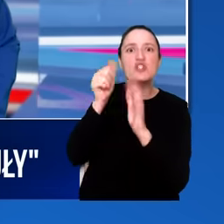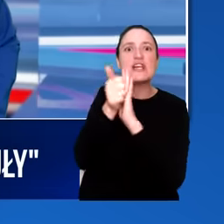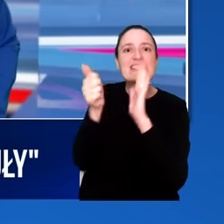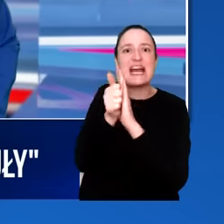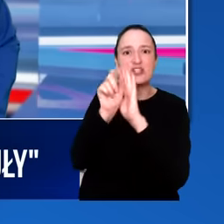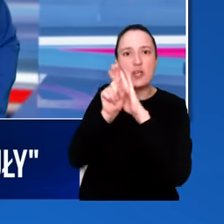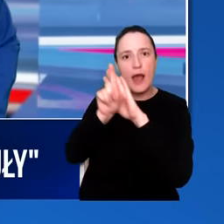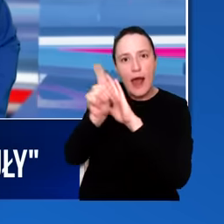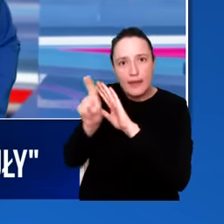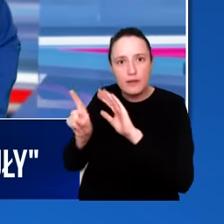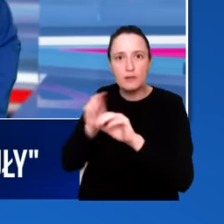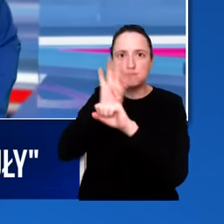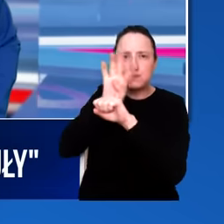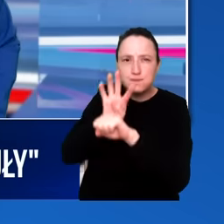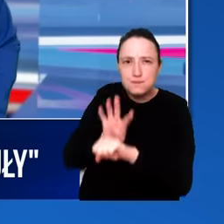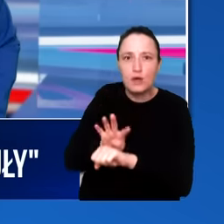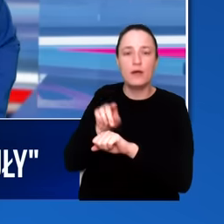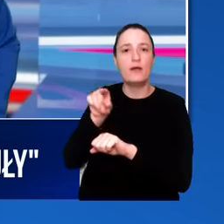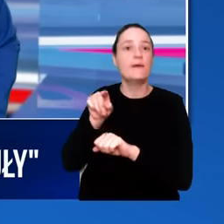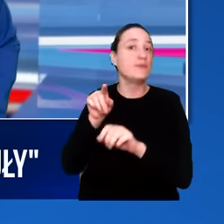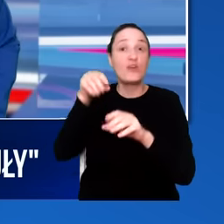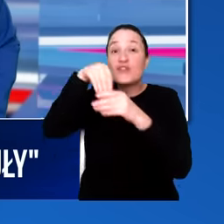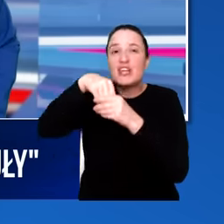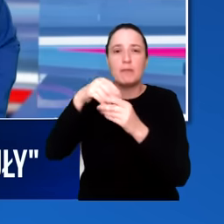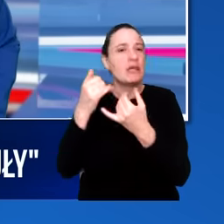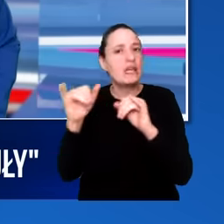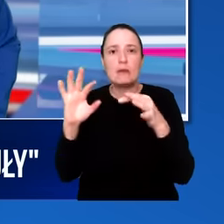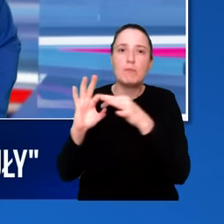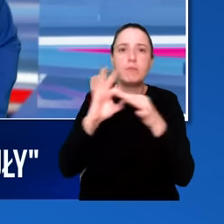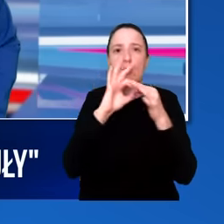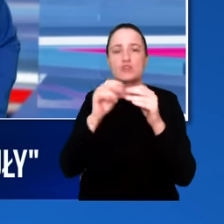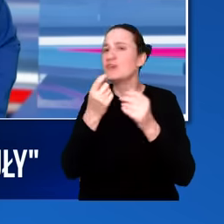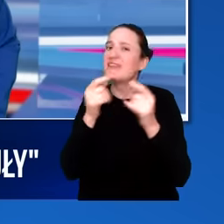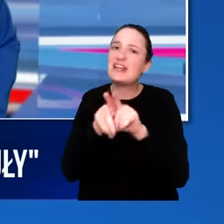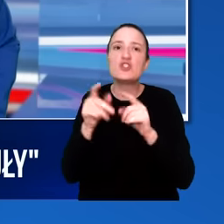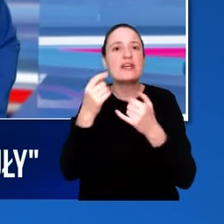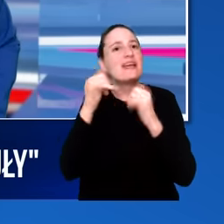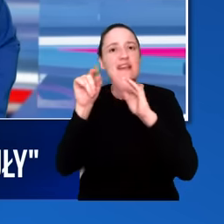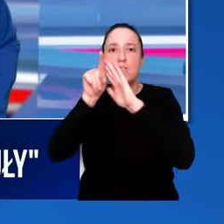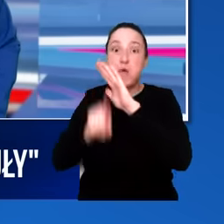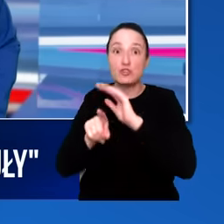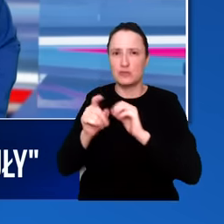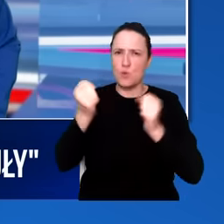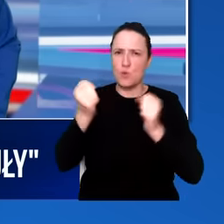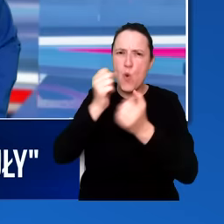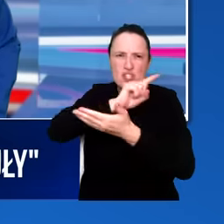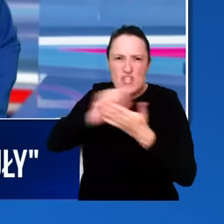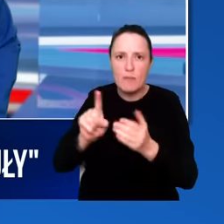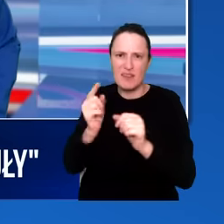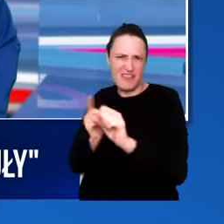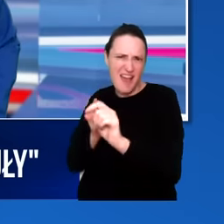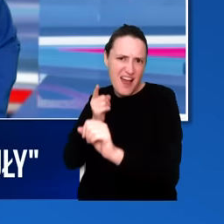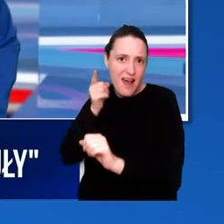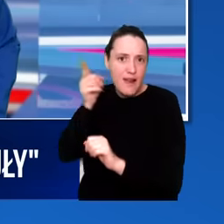To są wyrzutnie, które są wyposażone w inne rodzaje pocisków, dużo szybszych i o większych zasięgach. Ja